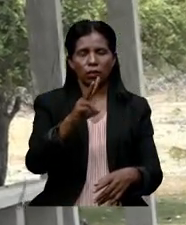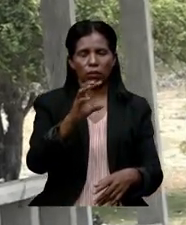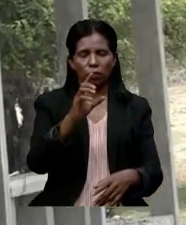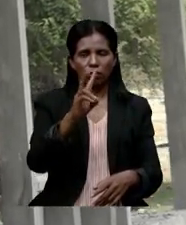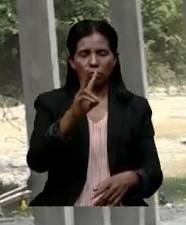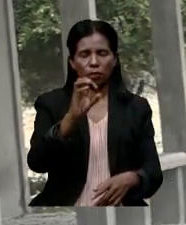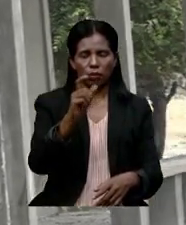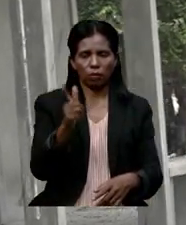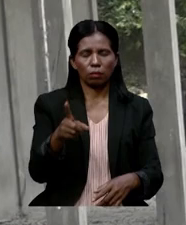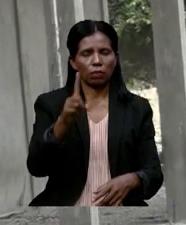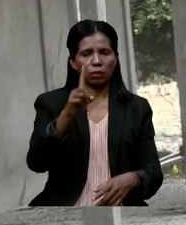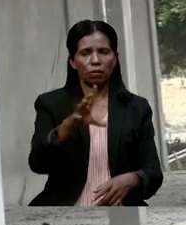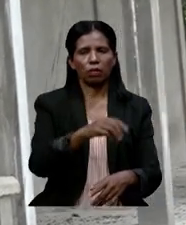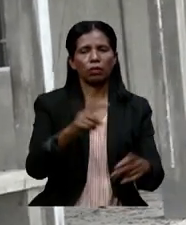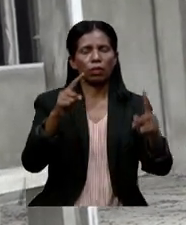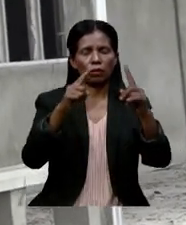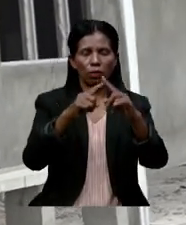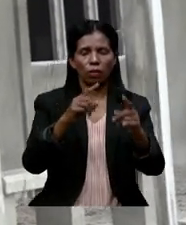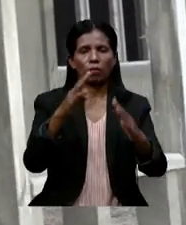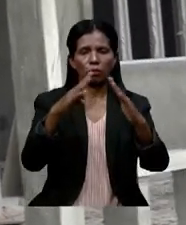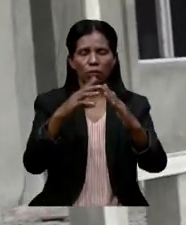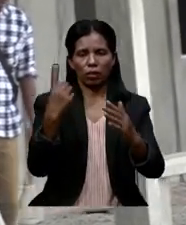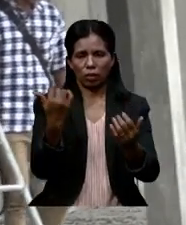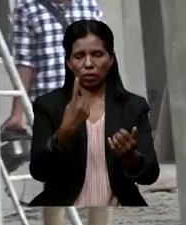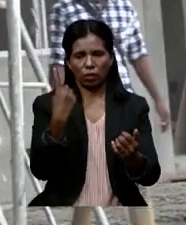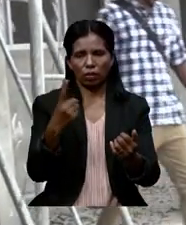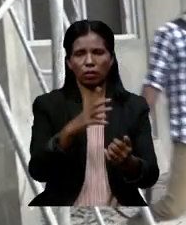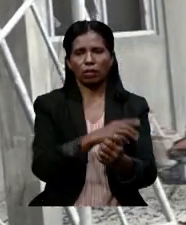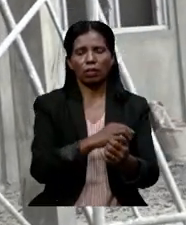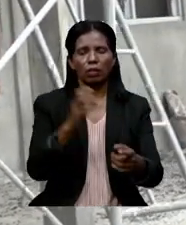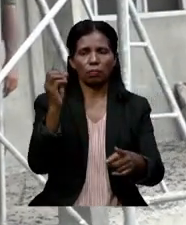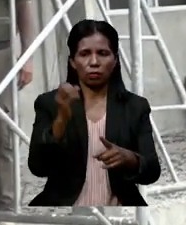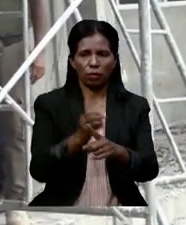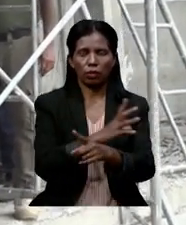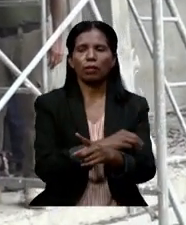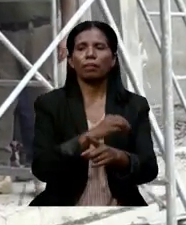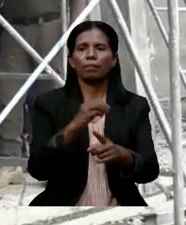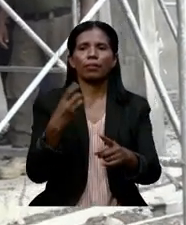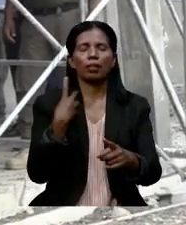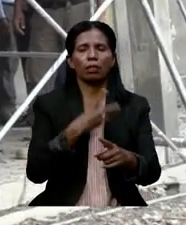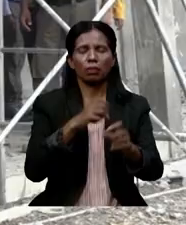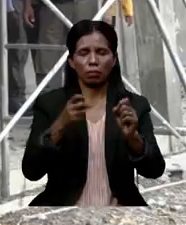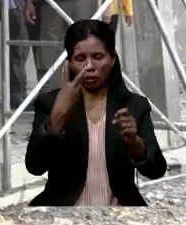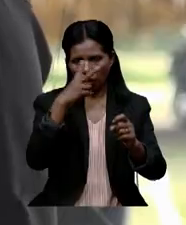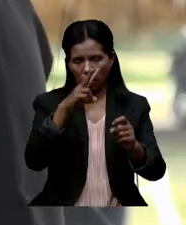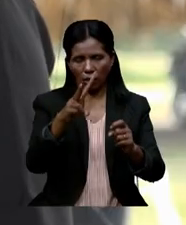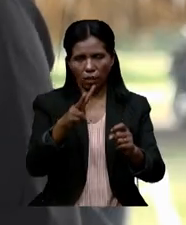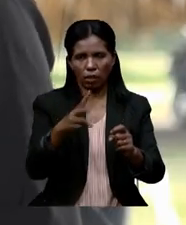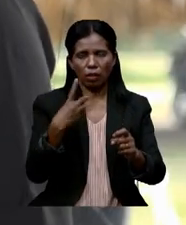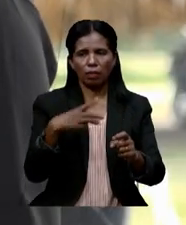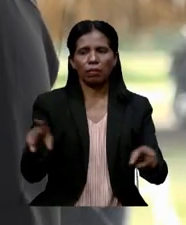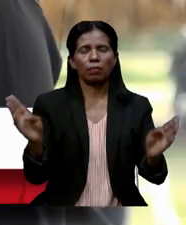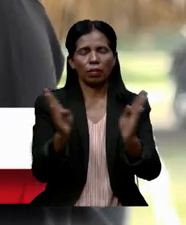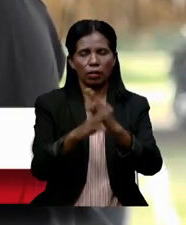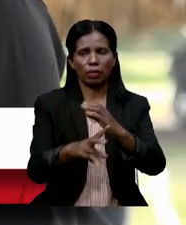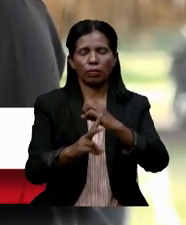2021, toin lorong umane maksina fatin karek iho oportunidade or sida excelência, o ami bele bahare direta, e ami saian esan